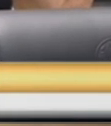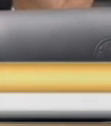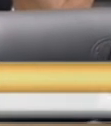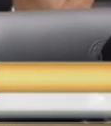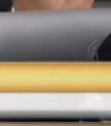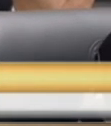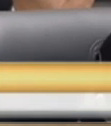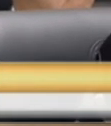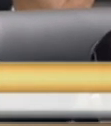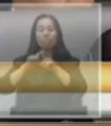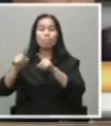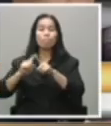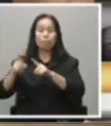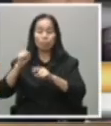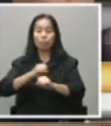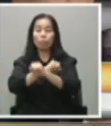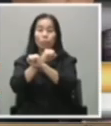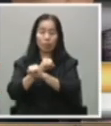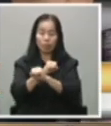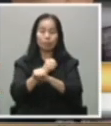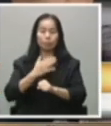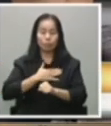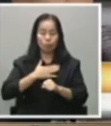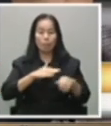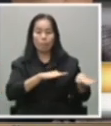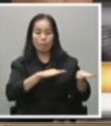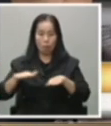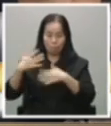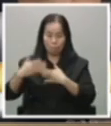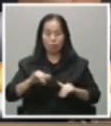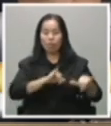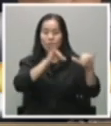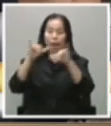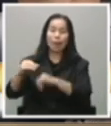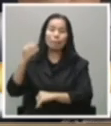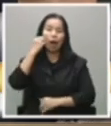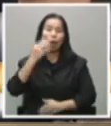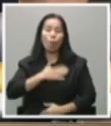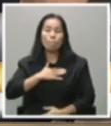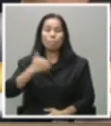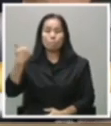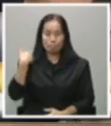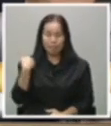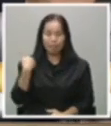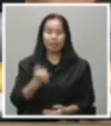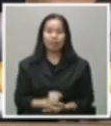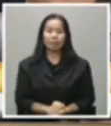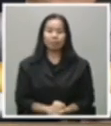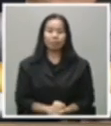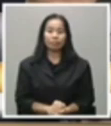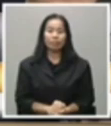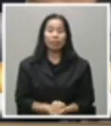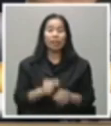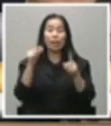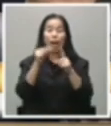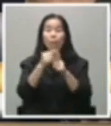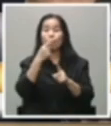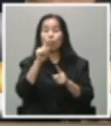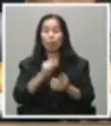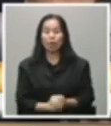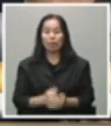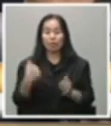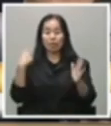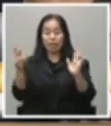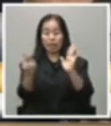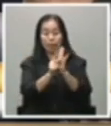างแต่ผมก็เตรียมการไปอยู่บ้านของผมอยู่แล้วท่านประธานครับไอ้คำพูดที่ว่าแม้กฎระ